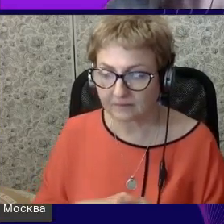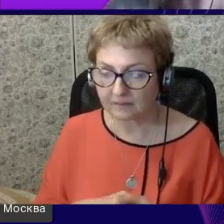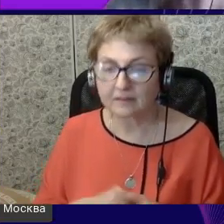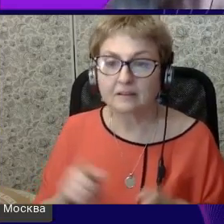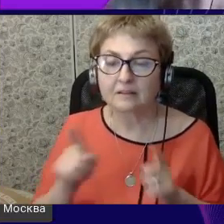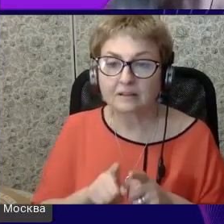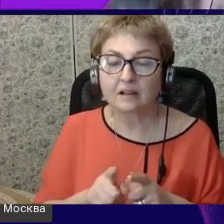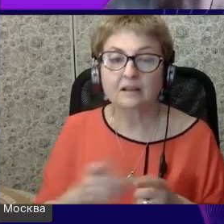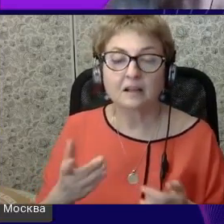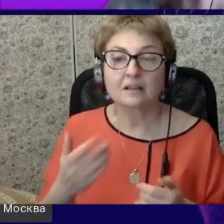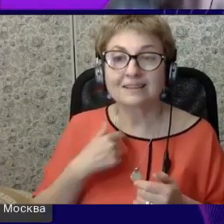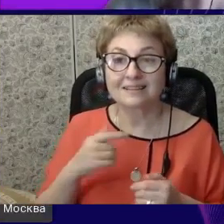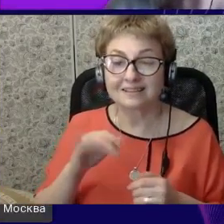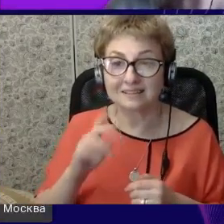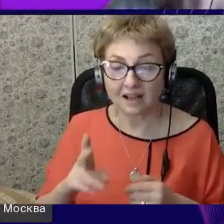факт.